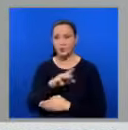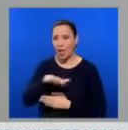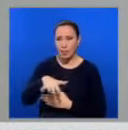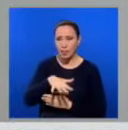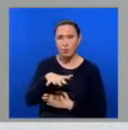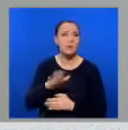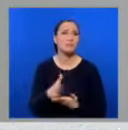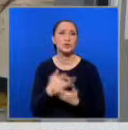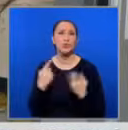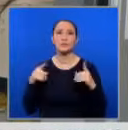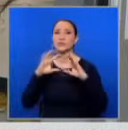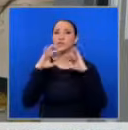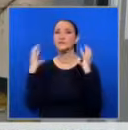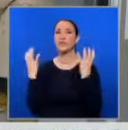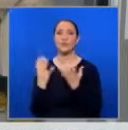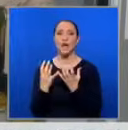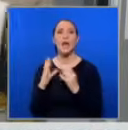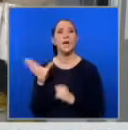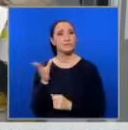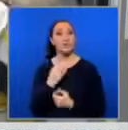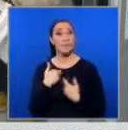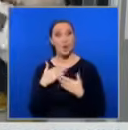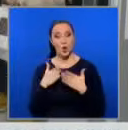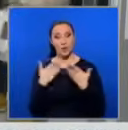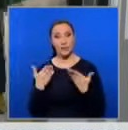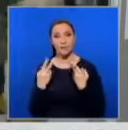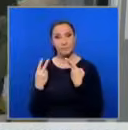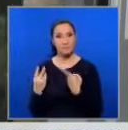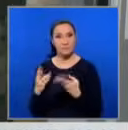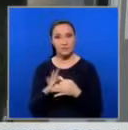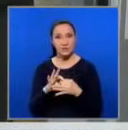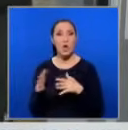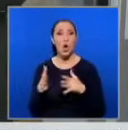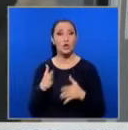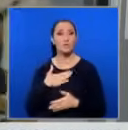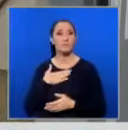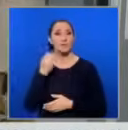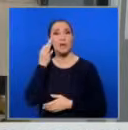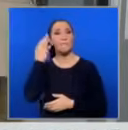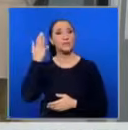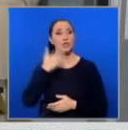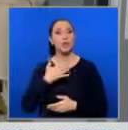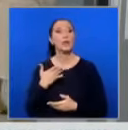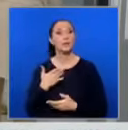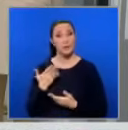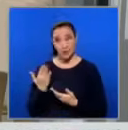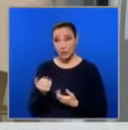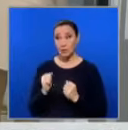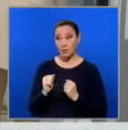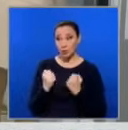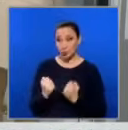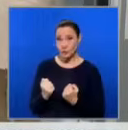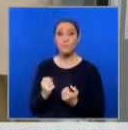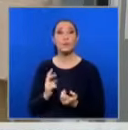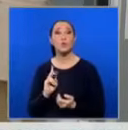между различните светове. Всички мои книги са посветени на хора с собствени мечти и на трудностите, през които